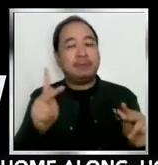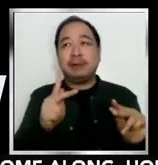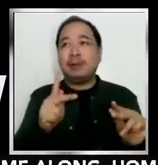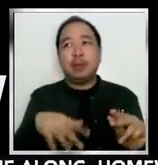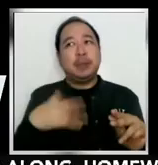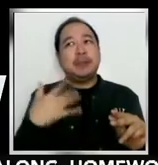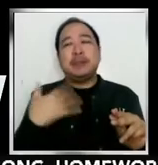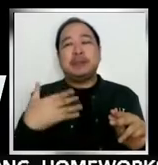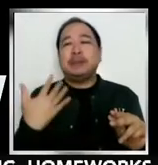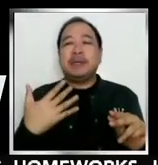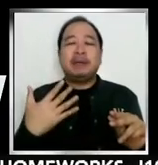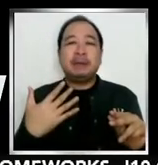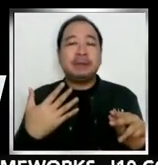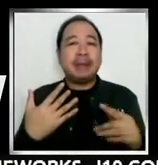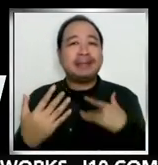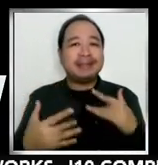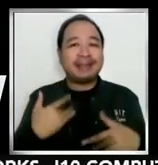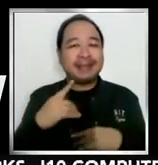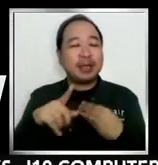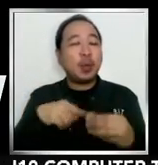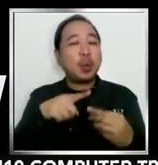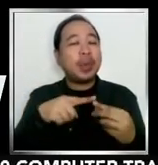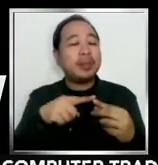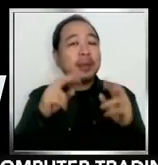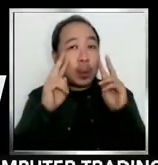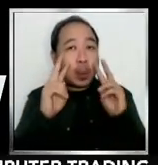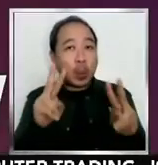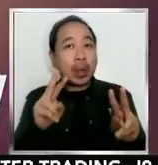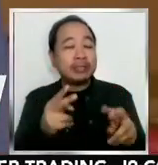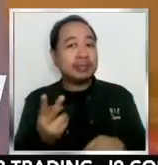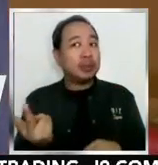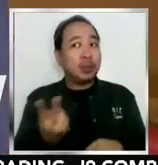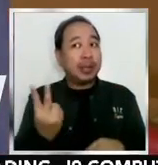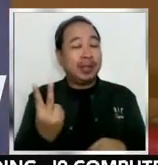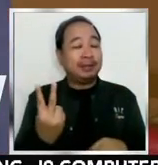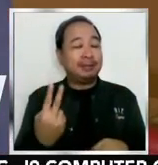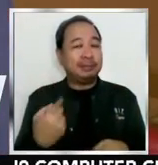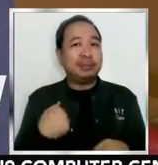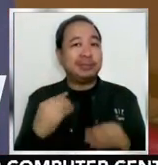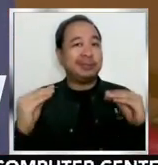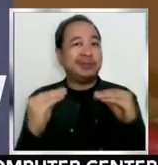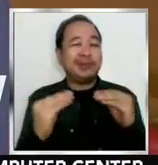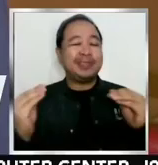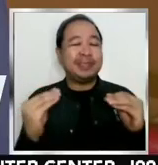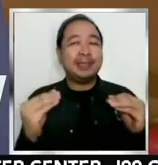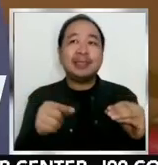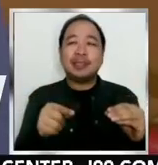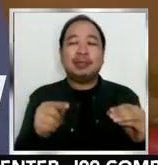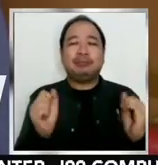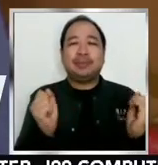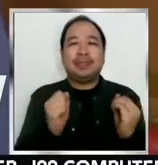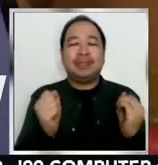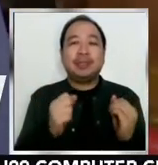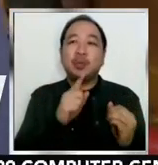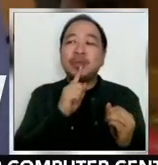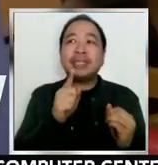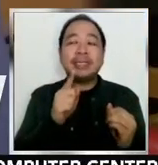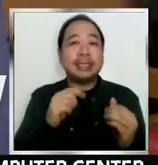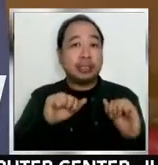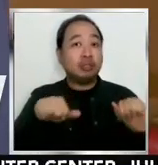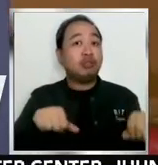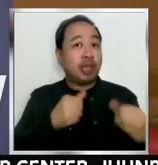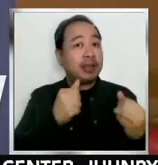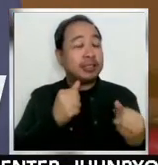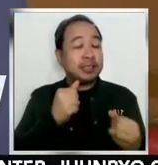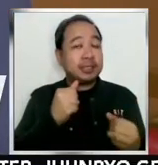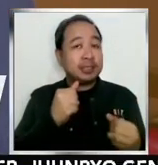watching this series, yung eksena namin na nag-kiss kami. So, to be honest, yun yung challenge for me. Dahil